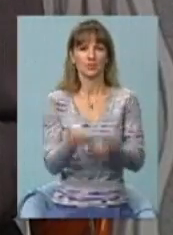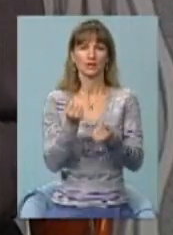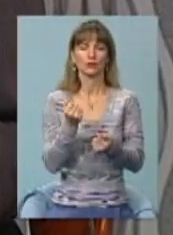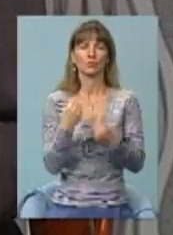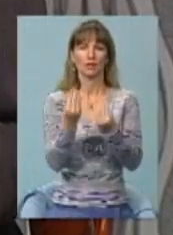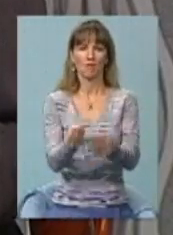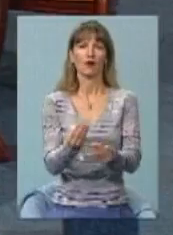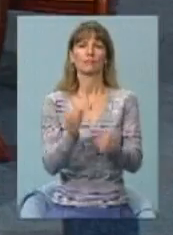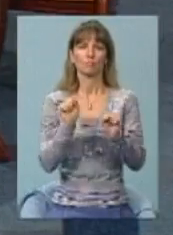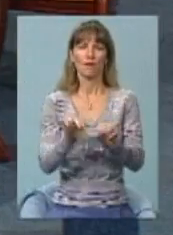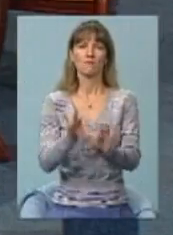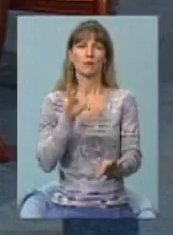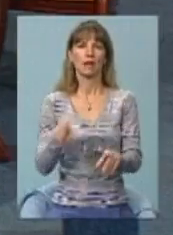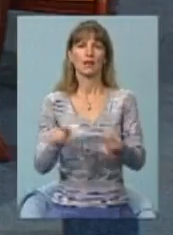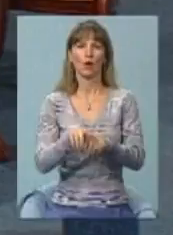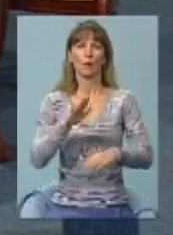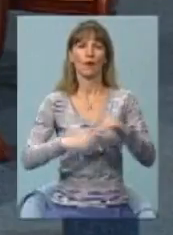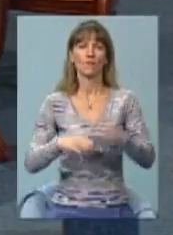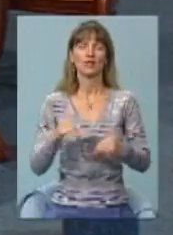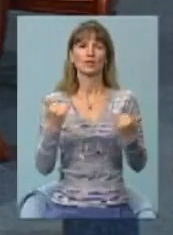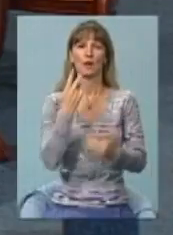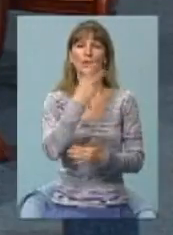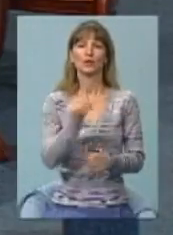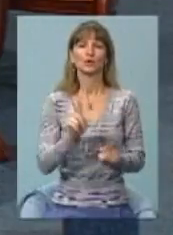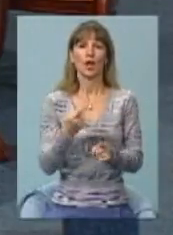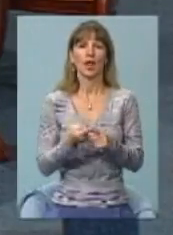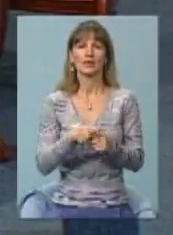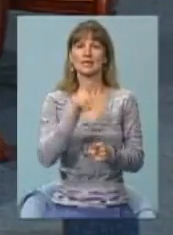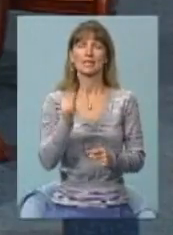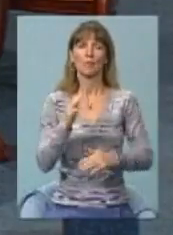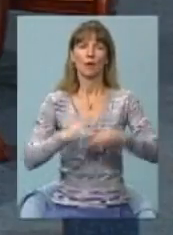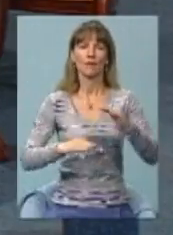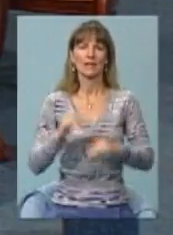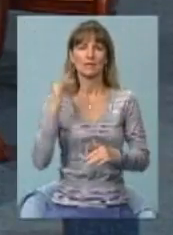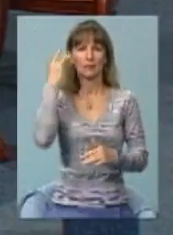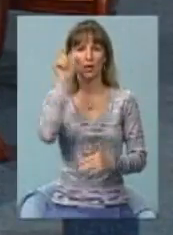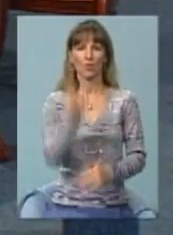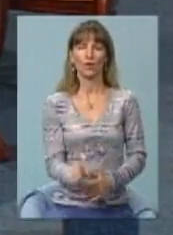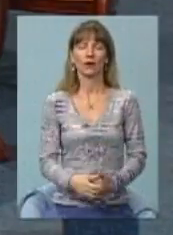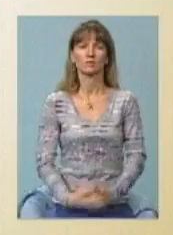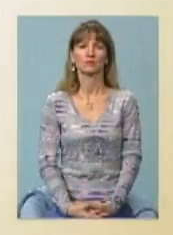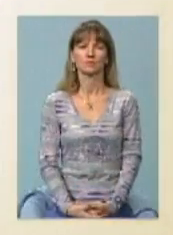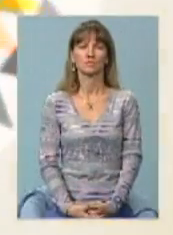може обирати таку професію. Ну, а зараз давайте, власне, і переглянемо, що це за професія психолога.